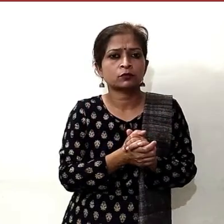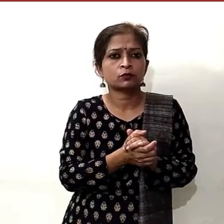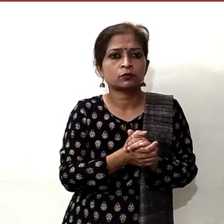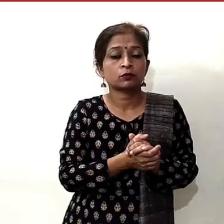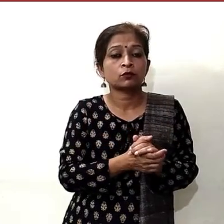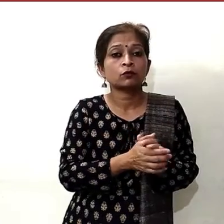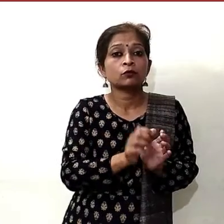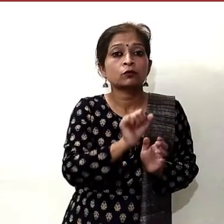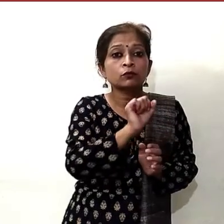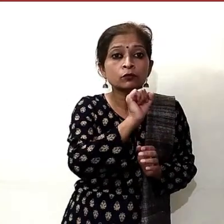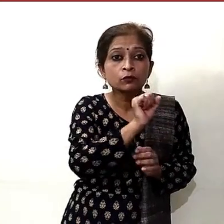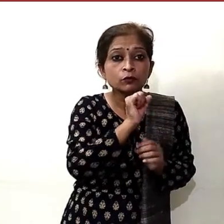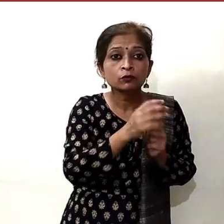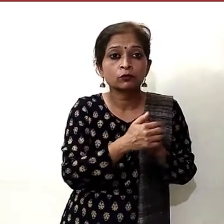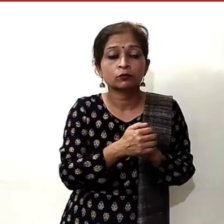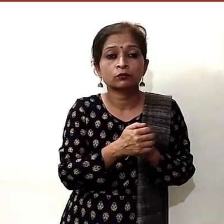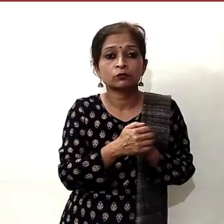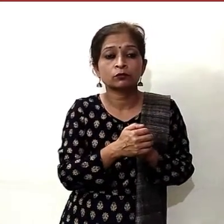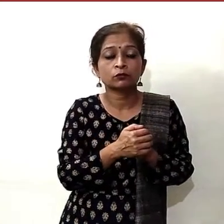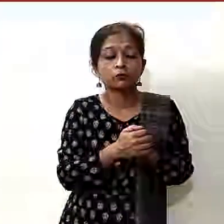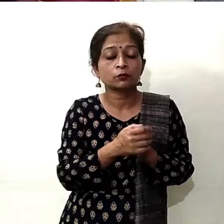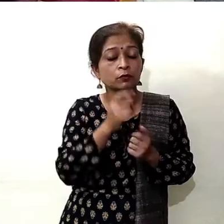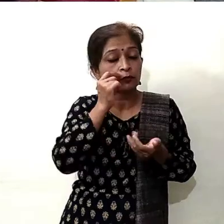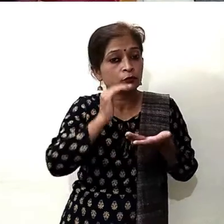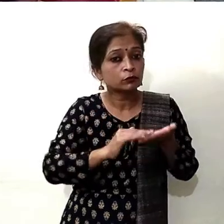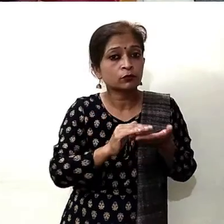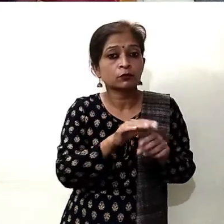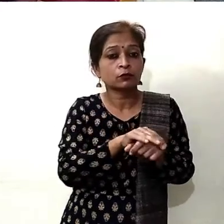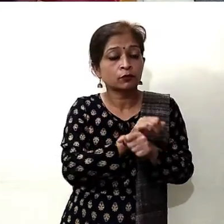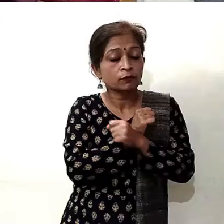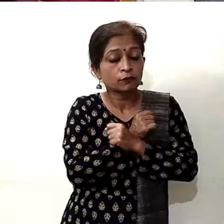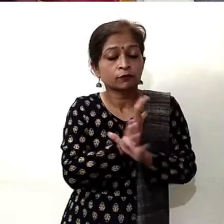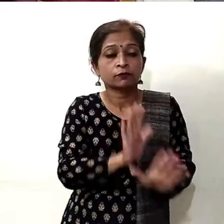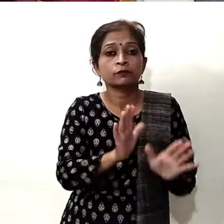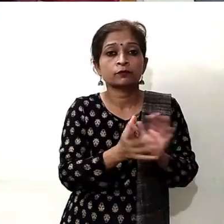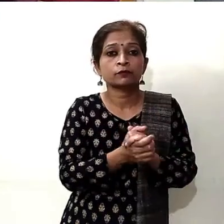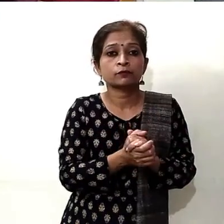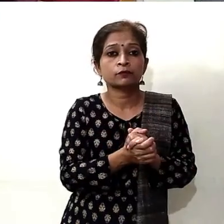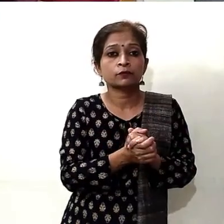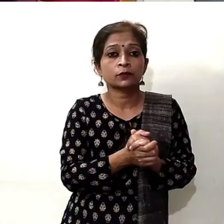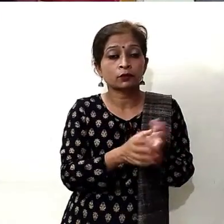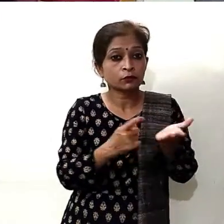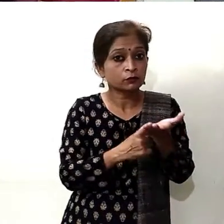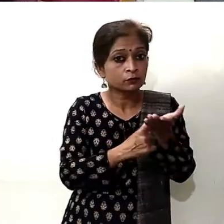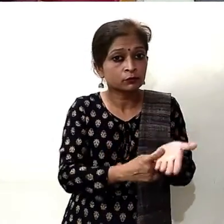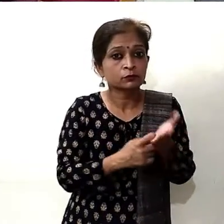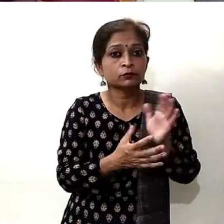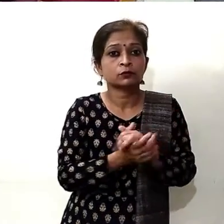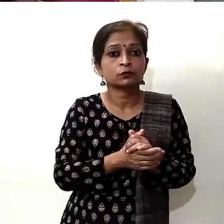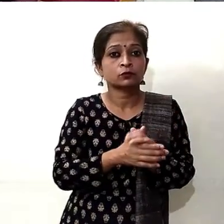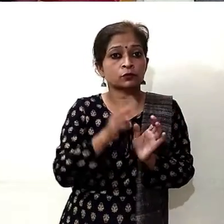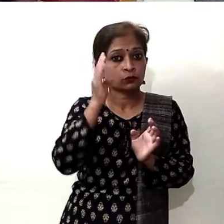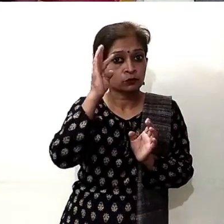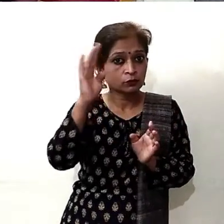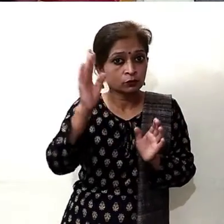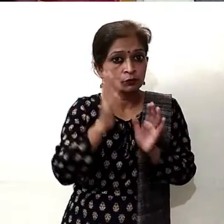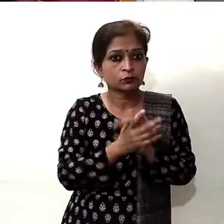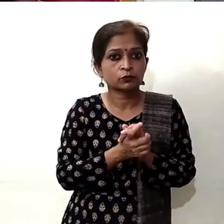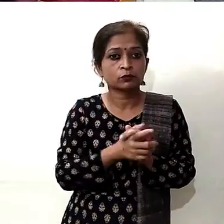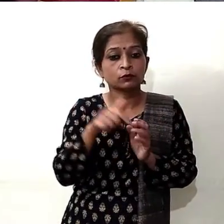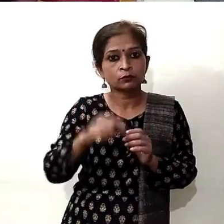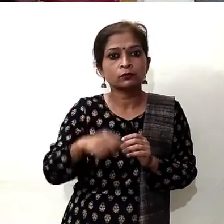एक पत्नी तो था। ये जो सारे कॉन्सेप्ट्स हैं, ये सारी धारणाएं भारतवर्ष की हैं, जहाँ